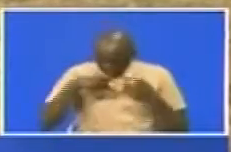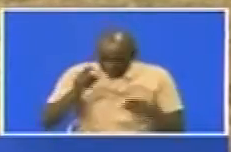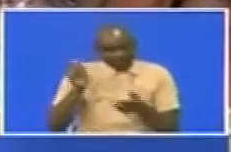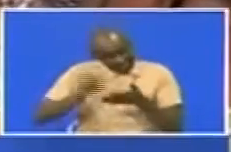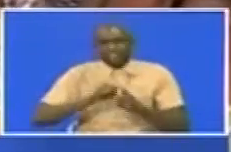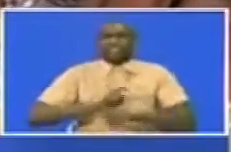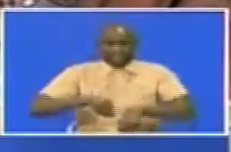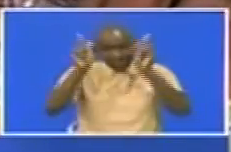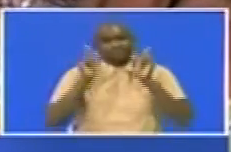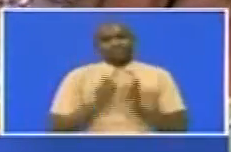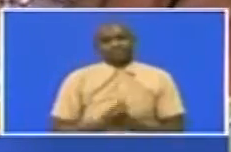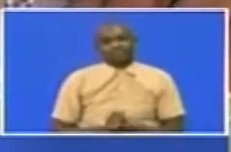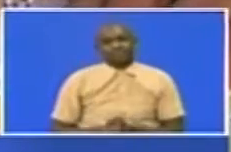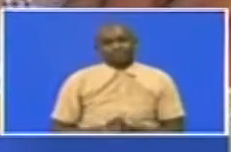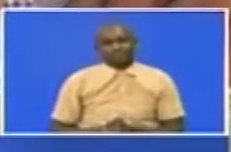andika.